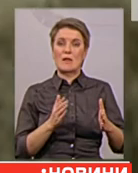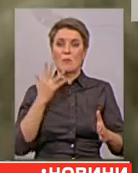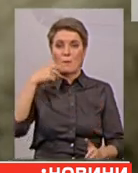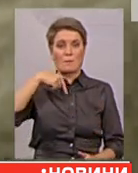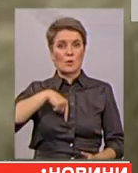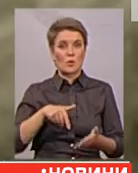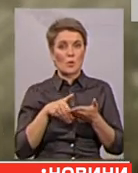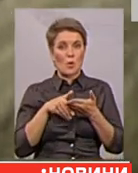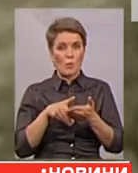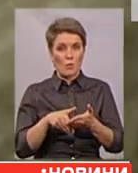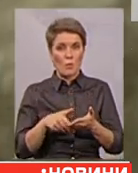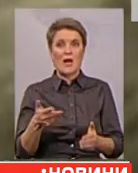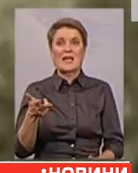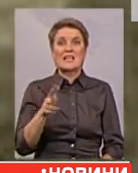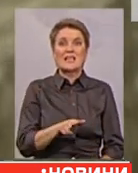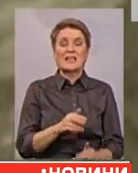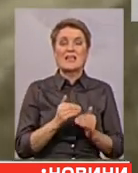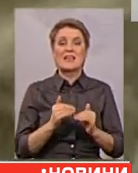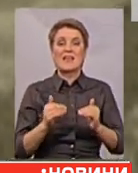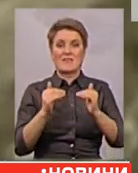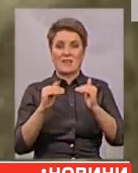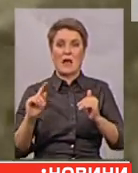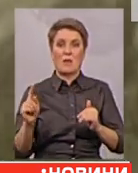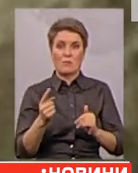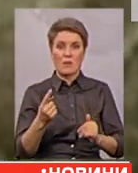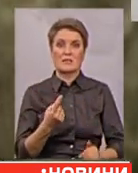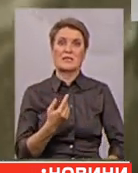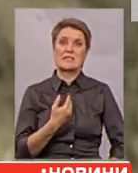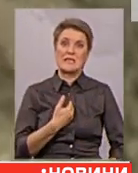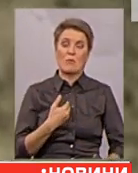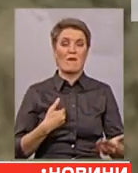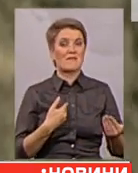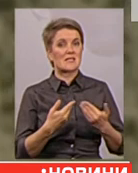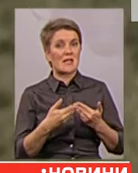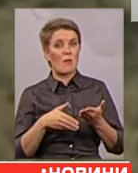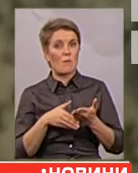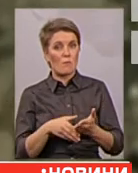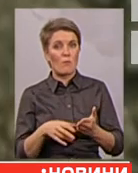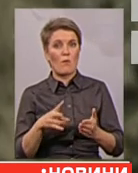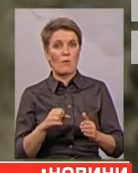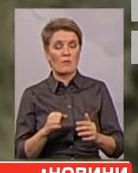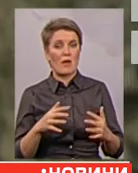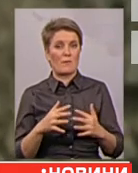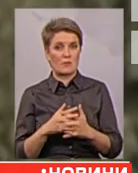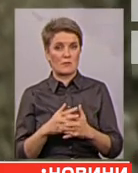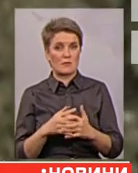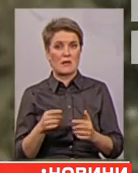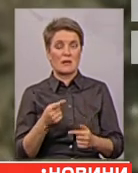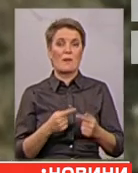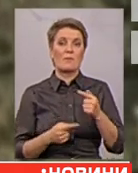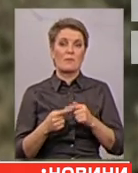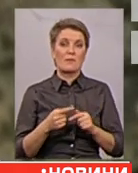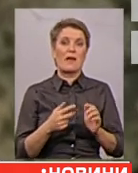в Збройних силах трирівнева. Спершу – само- та взаємодопомога на позиціях. На цьому етапі повертаються у стрій 80%